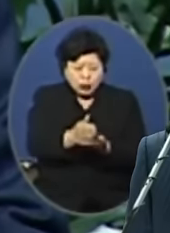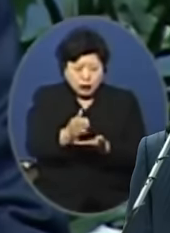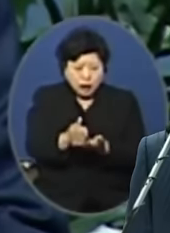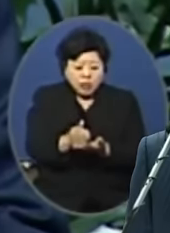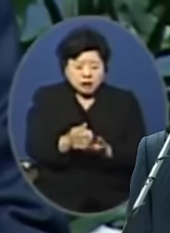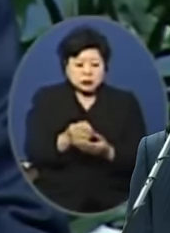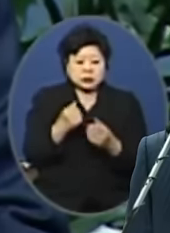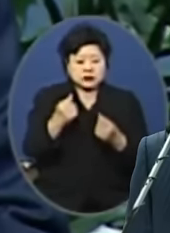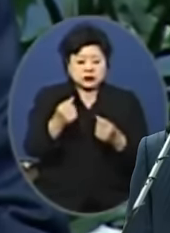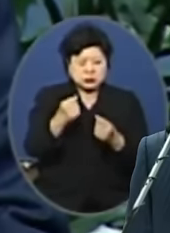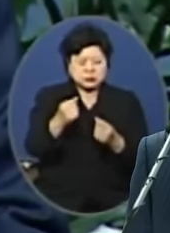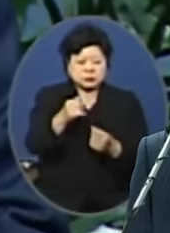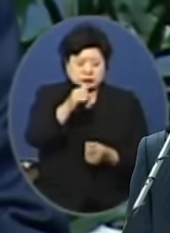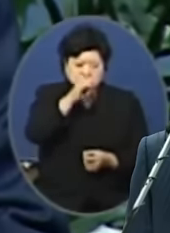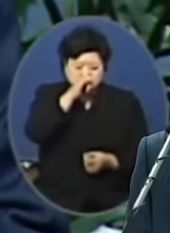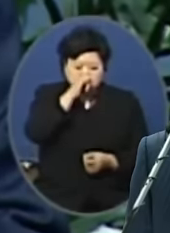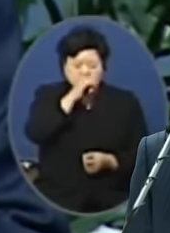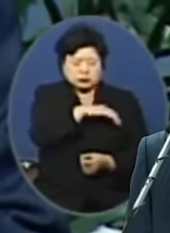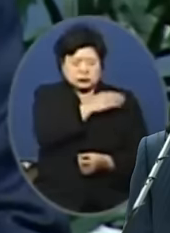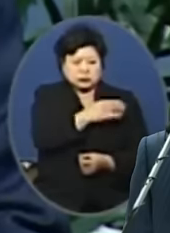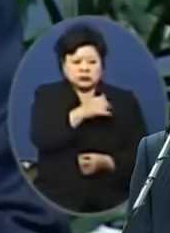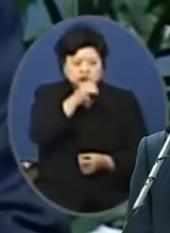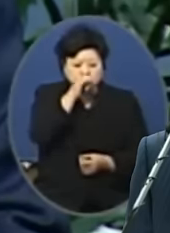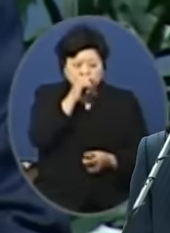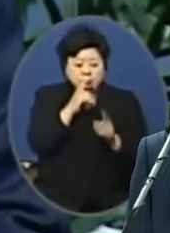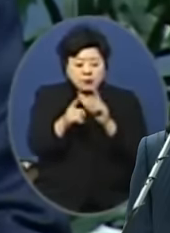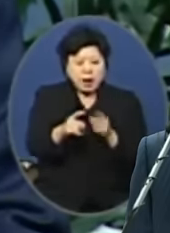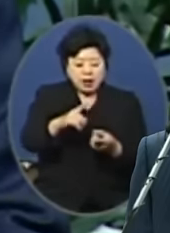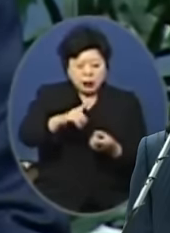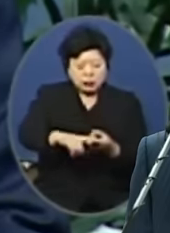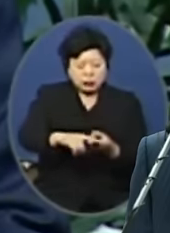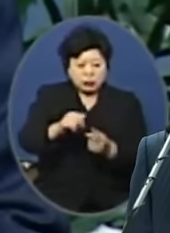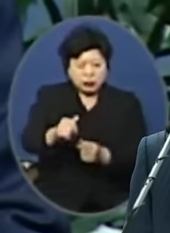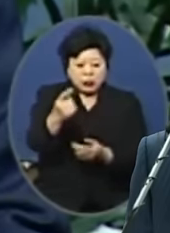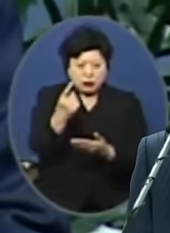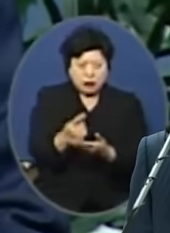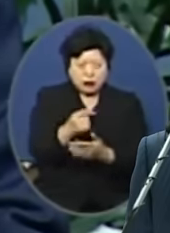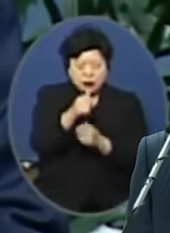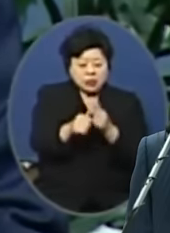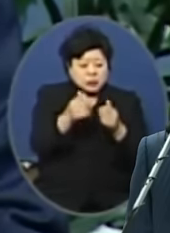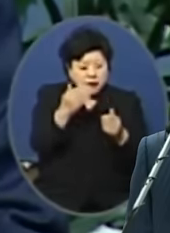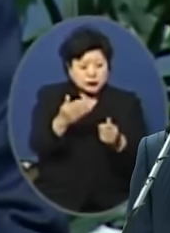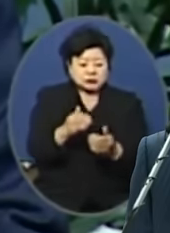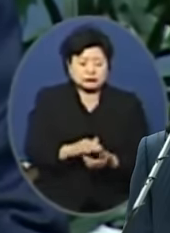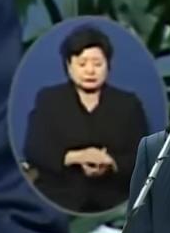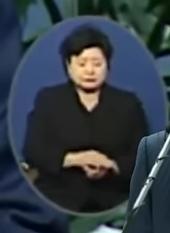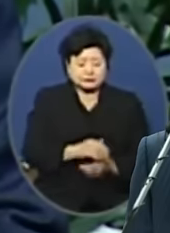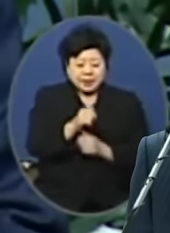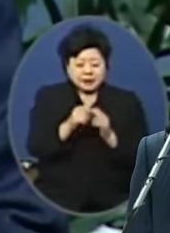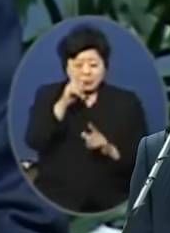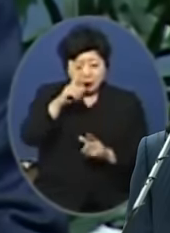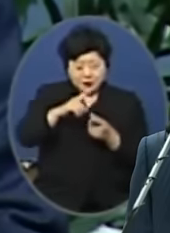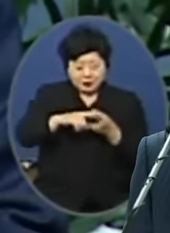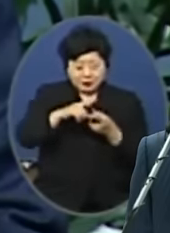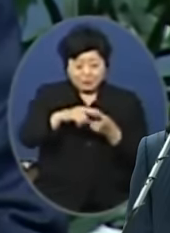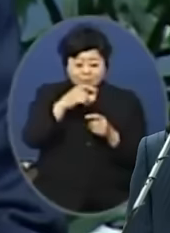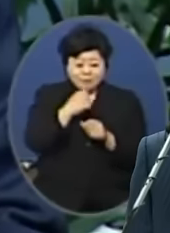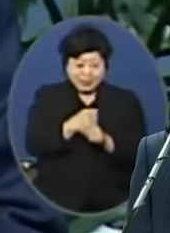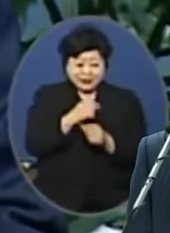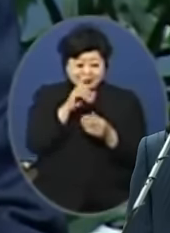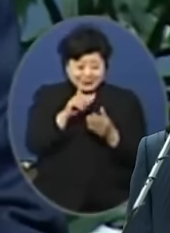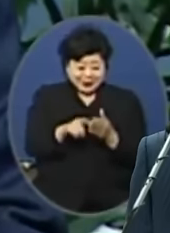굉장한 능력이 말에 따라오는 것입니다. 하나님께서는 우리를 하나님의 형상과 모양대로 지을